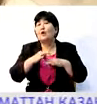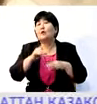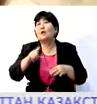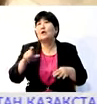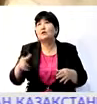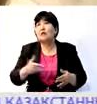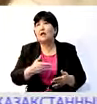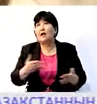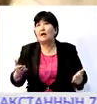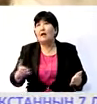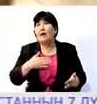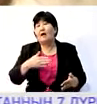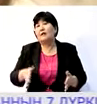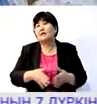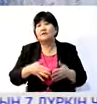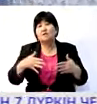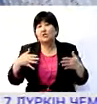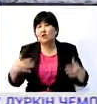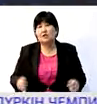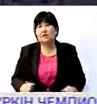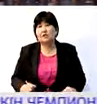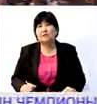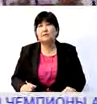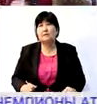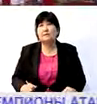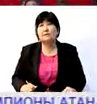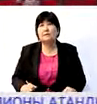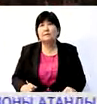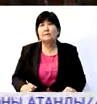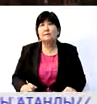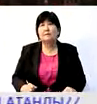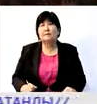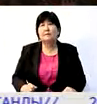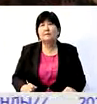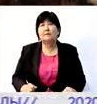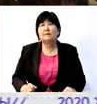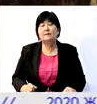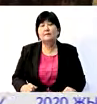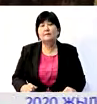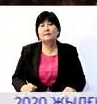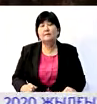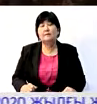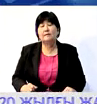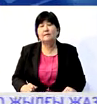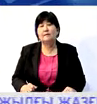ұйымдастырушыларға алғысымыз шексіз. Ерболат Тұрсынқожа, Талғат Сыдықов, Төрехан Қожахметов, Қызылорда